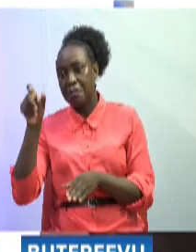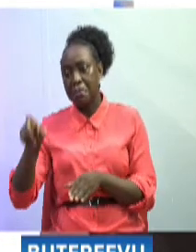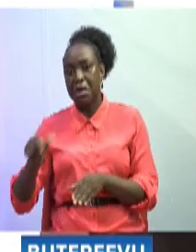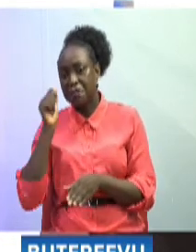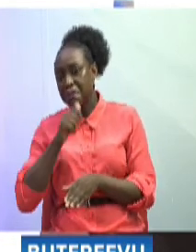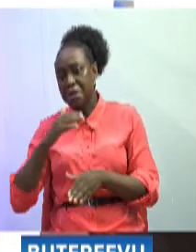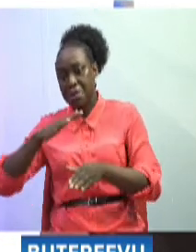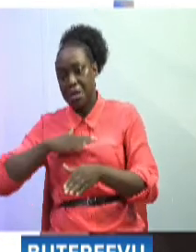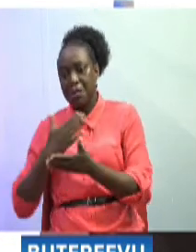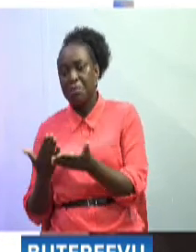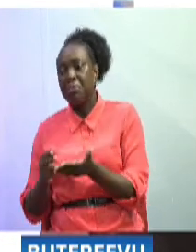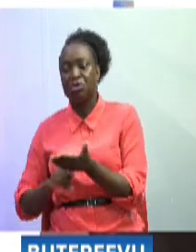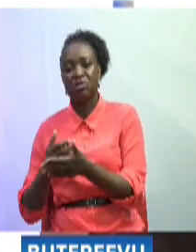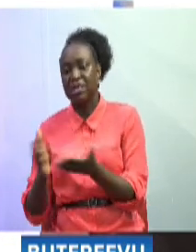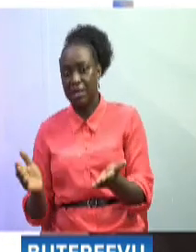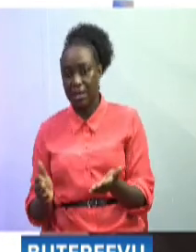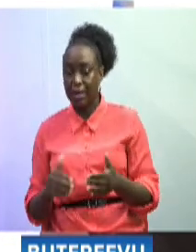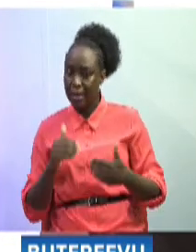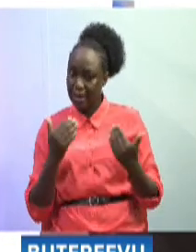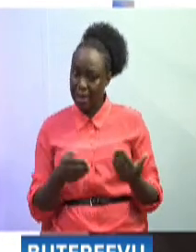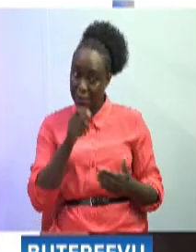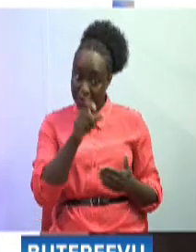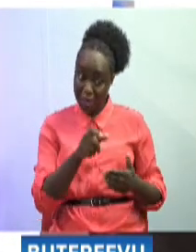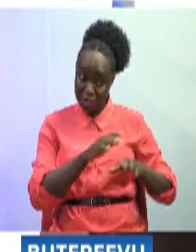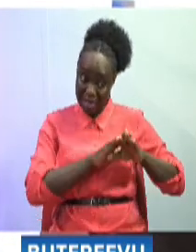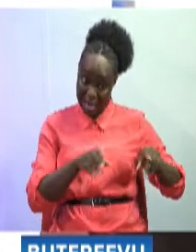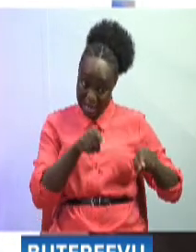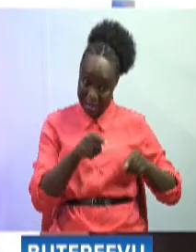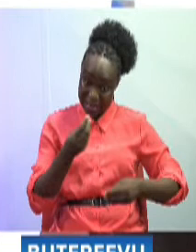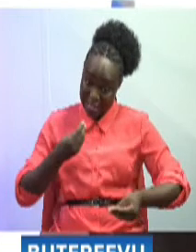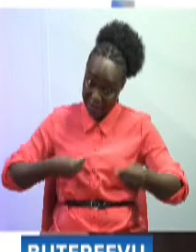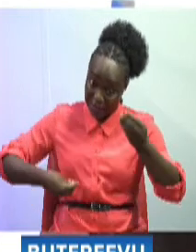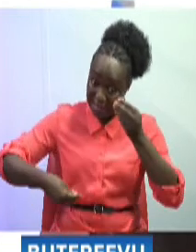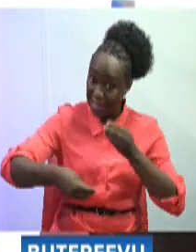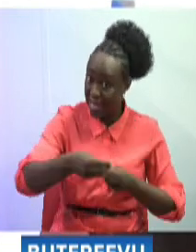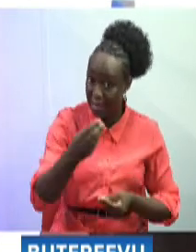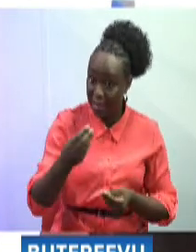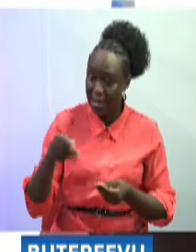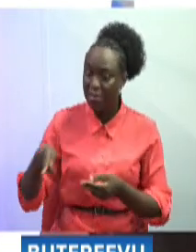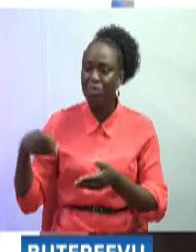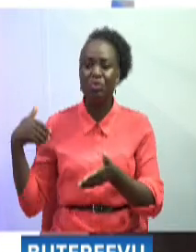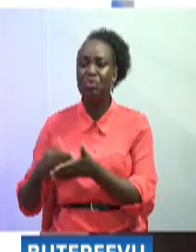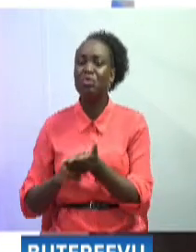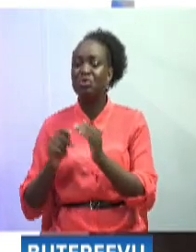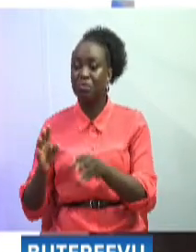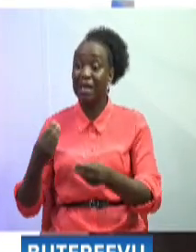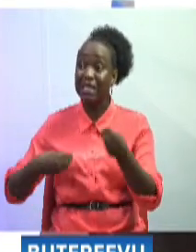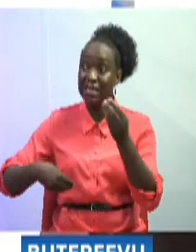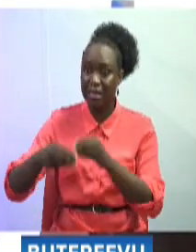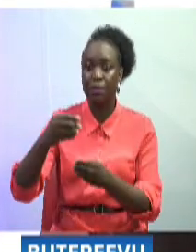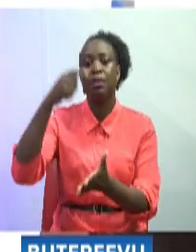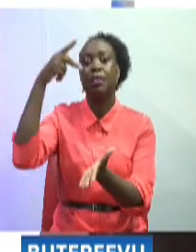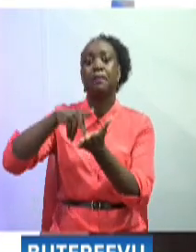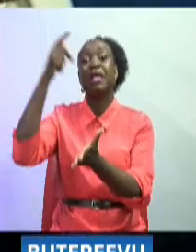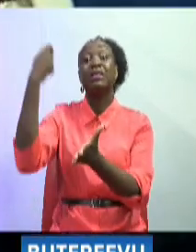kirala kyerikola. Naye kati omuntu bw'atunda ettaka eryo nga teribadde lirina kyerikola, omuntu bamusooza with